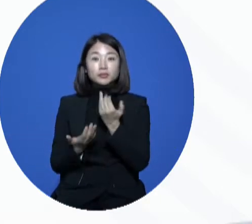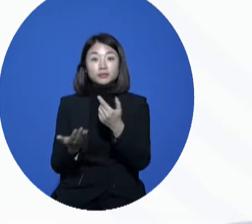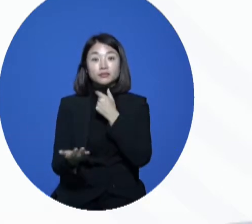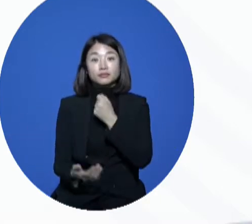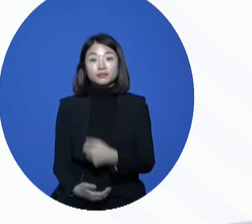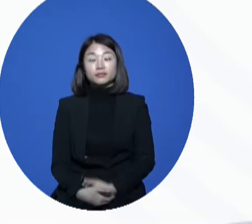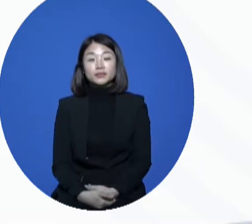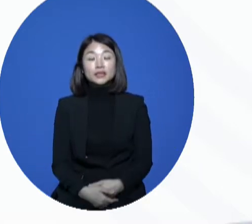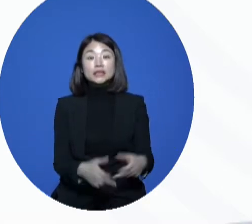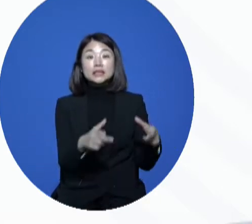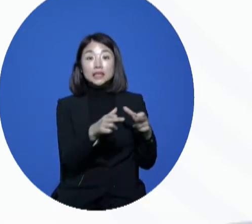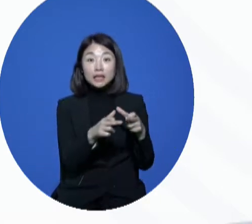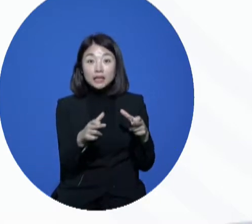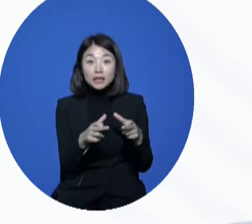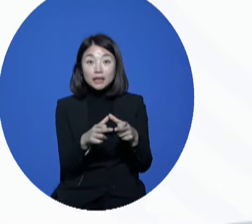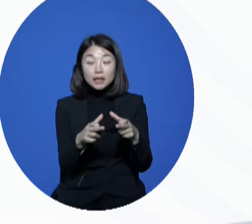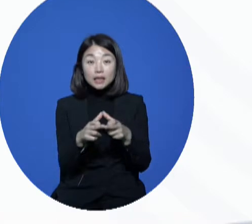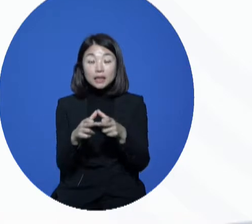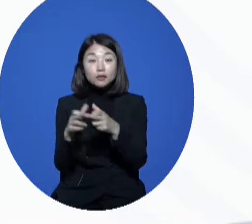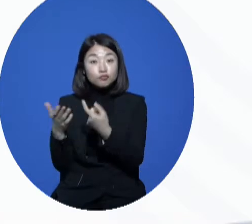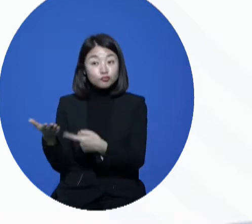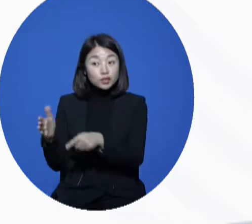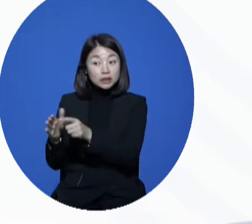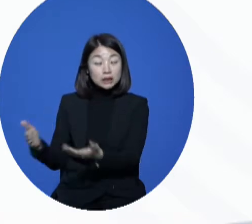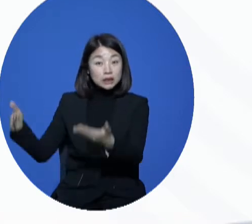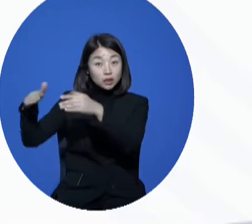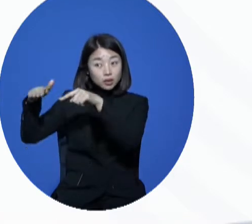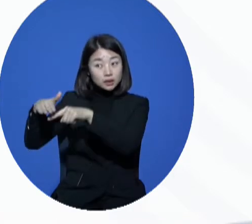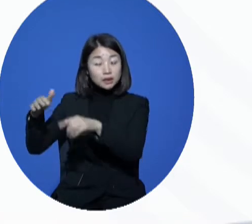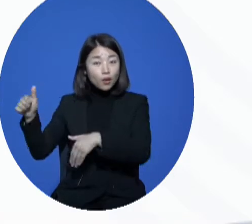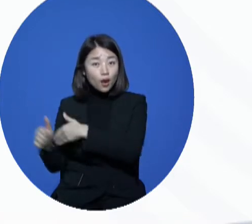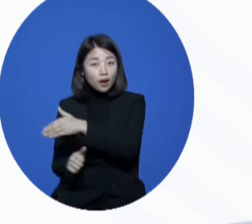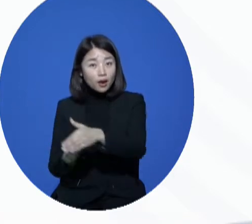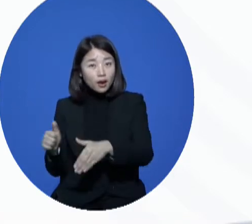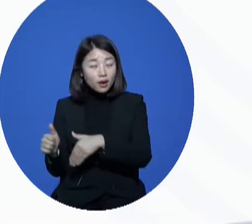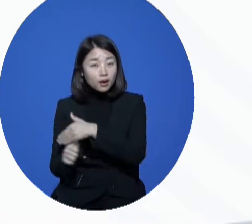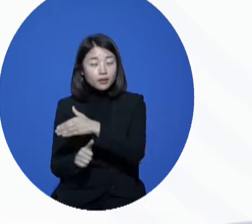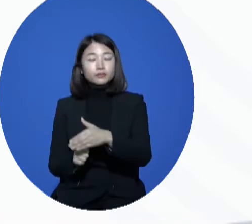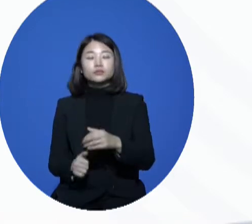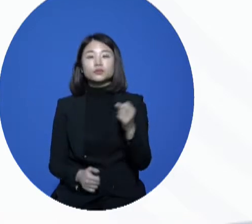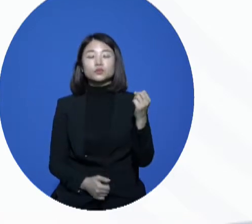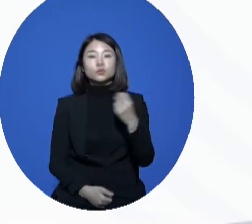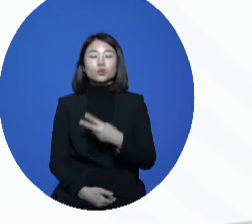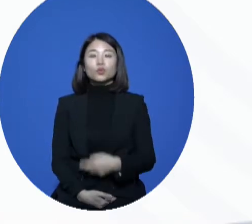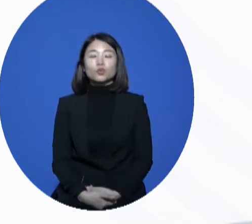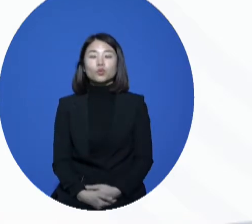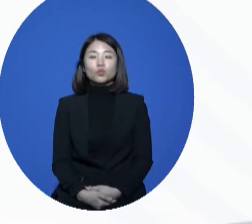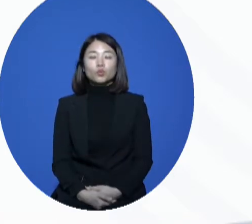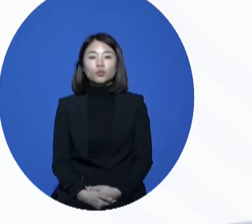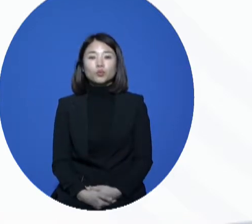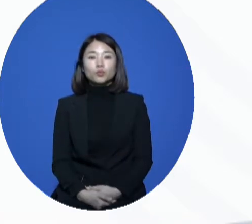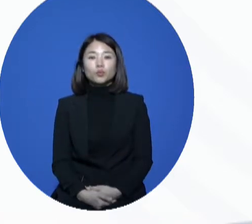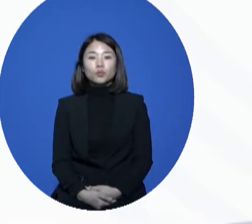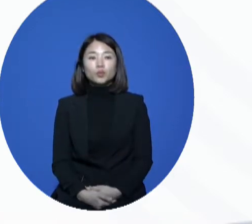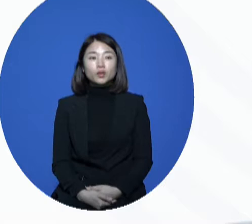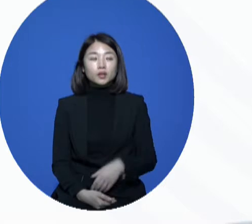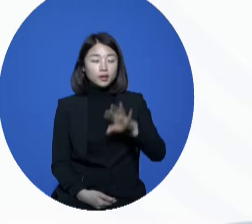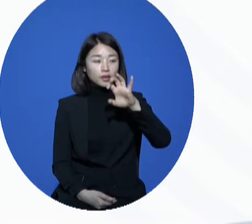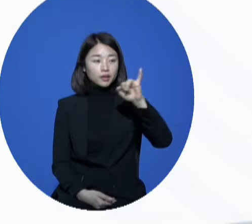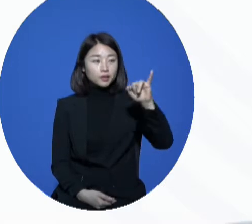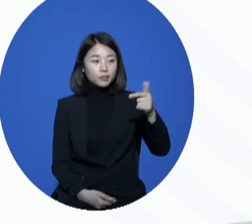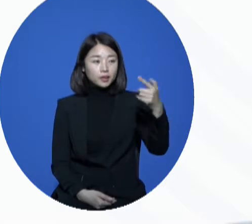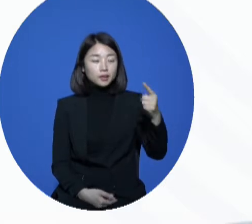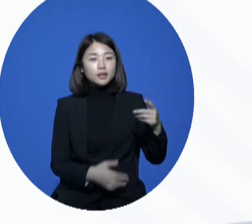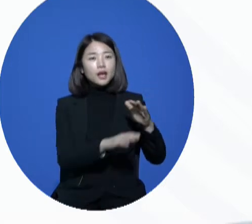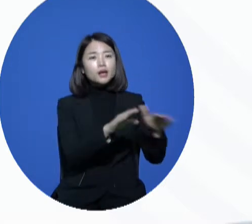말씀드리겠습니다. 장애인들을 위한 시설들 상황이 어떻게 되었는지, 또 어떠한 조치들을